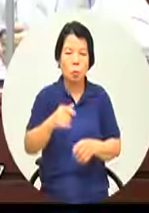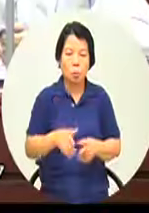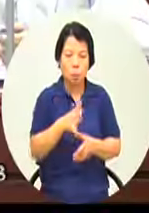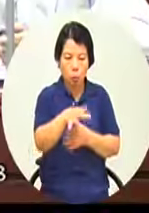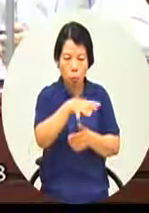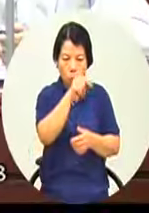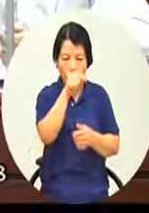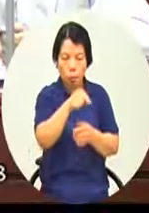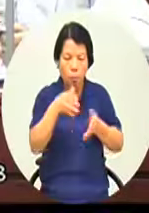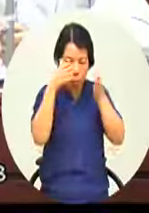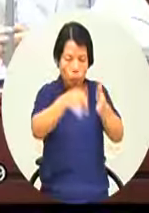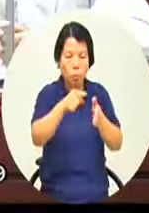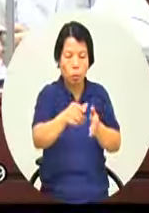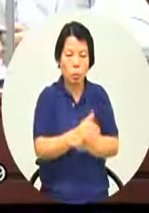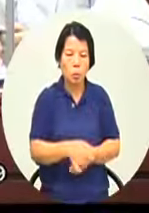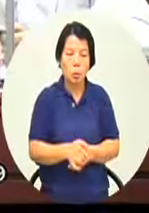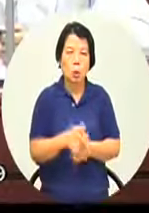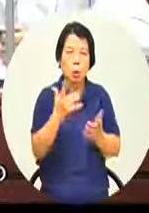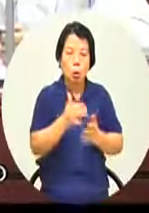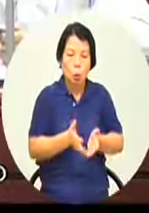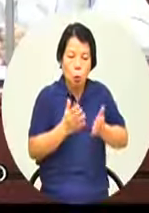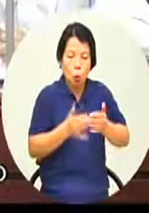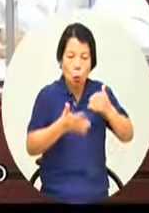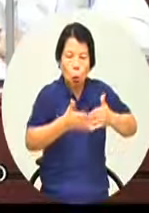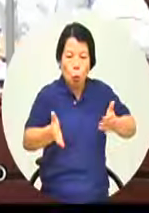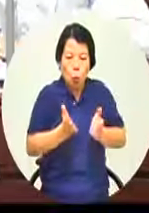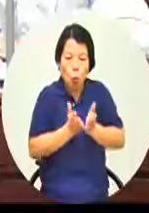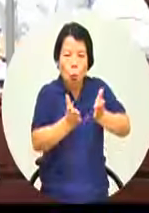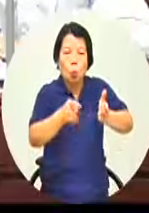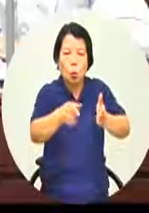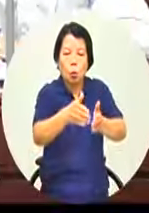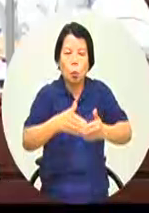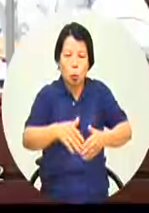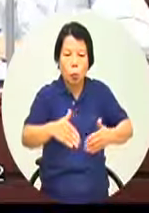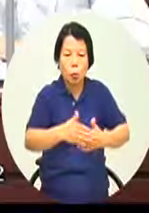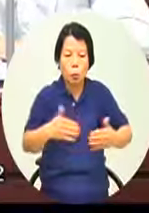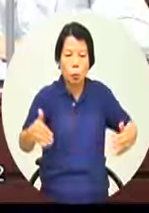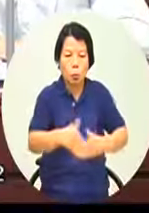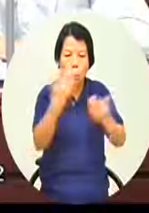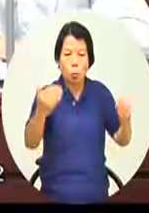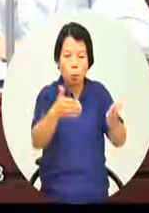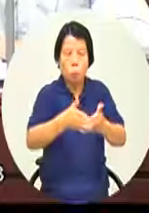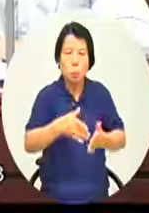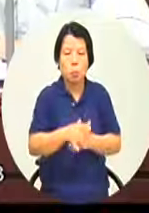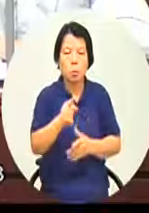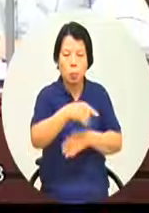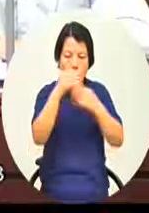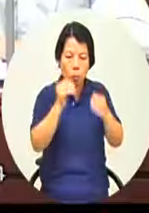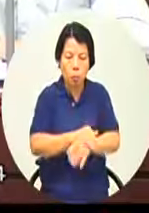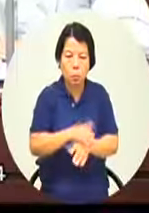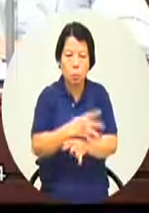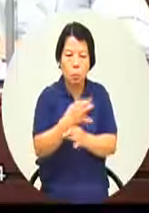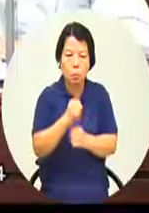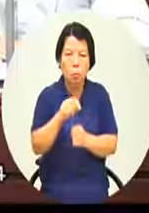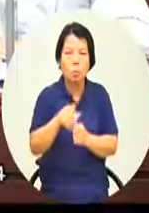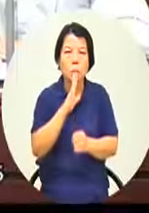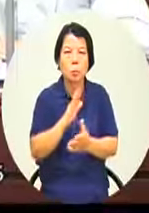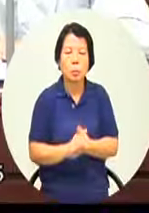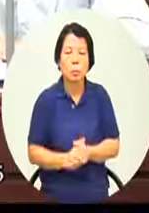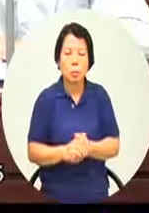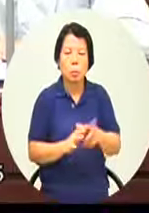进行。古山运河跟古山运河它是很多瓶颈段，我们要打通。那大概它一个完工时间大概是